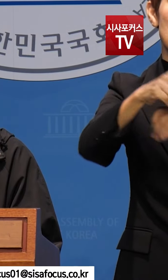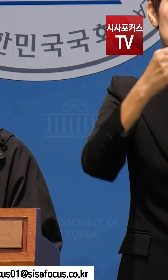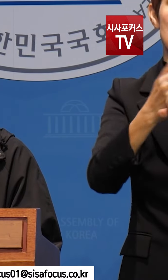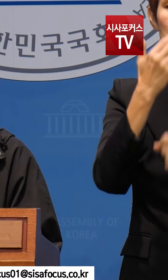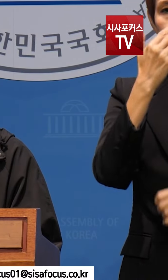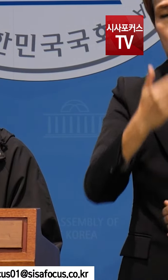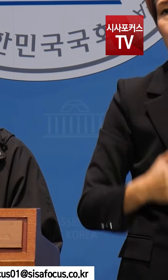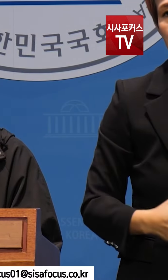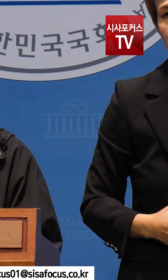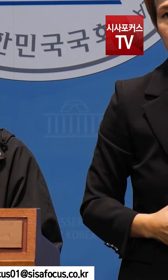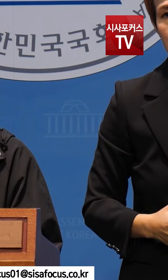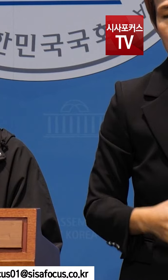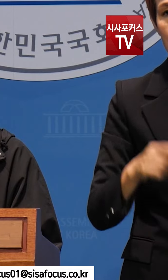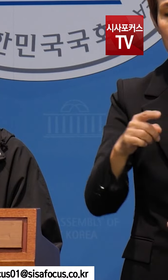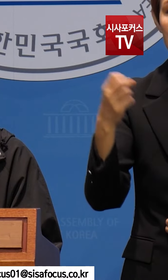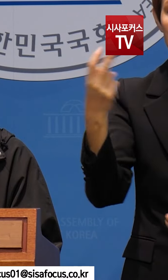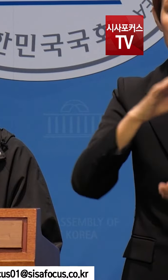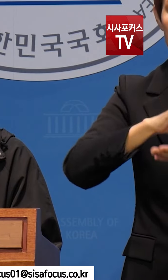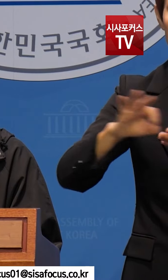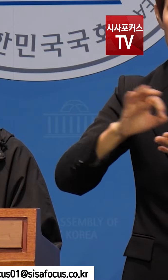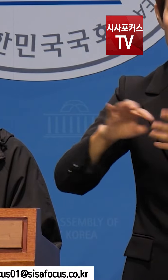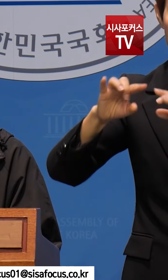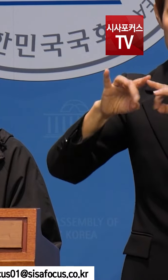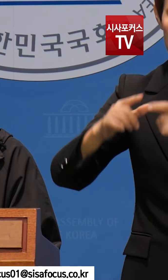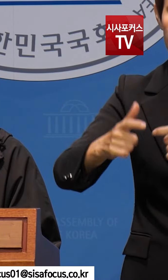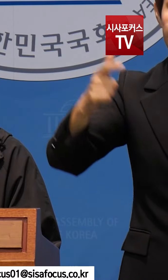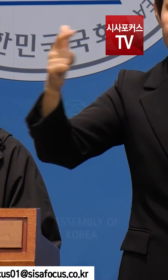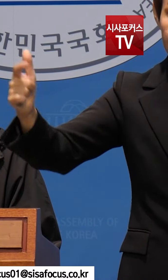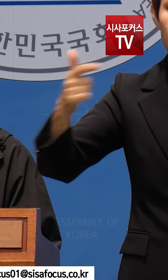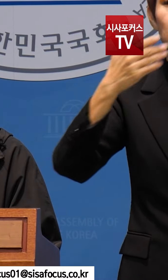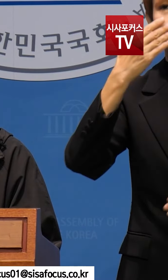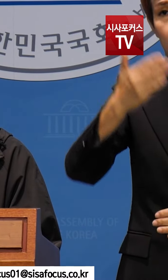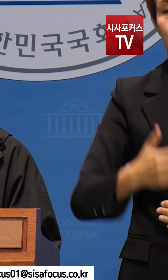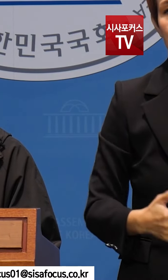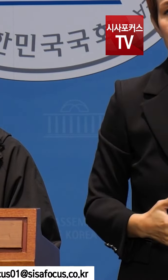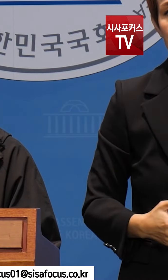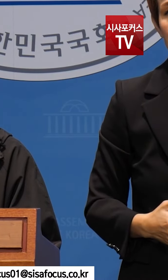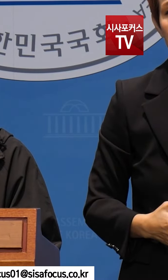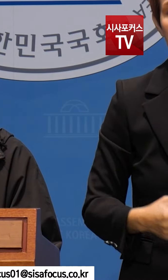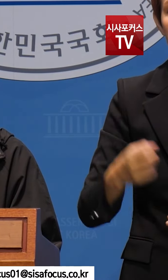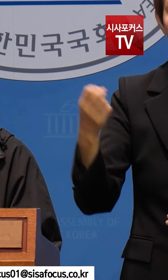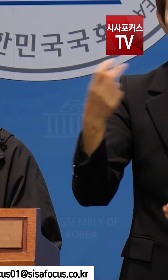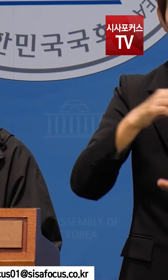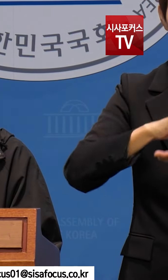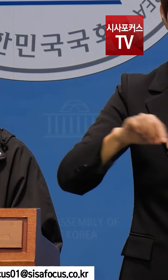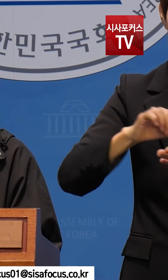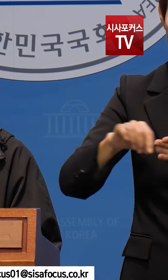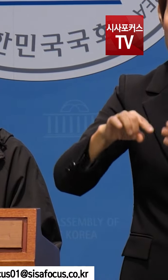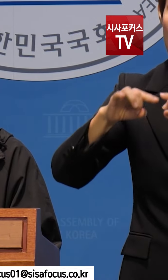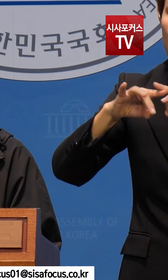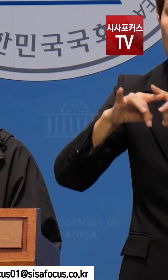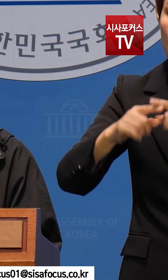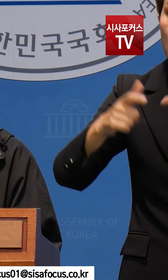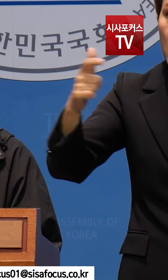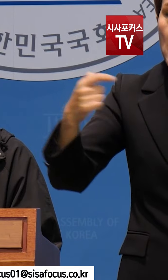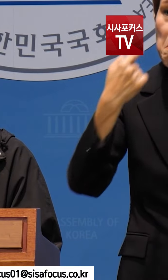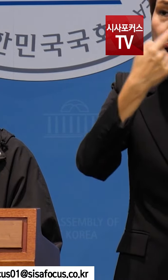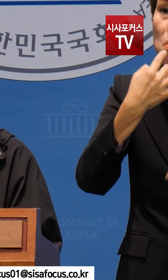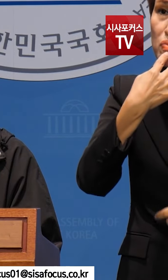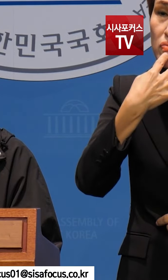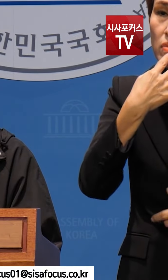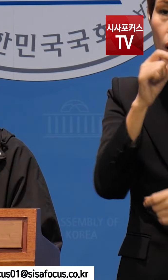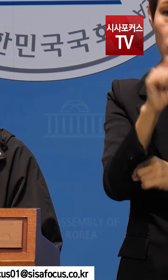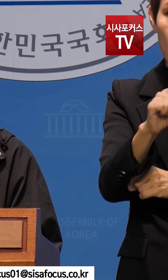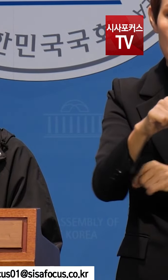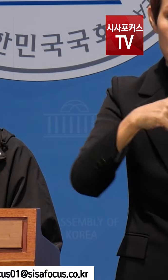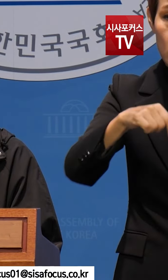그 그러므로 인해서 재생 에너지 생산 확대가 이루어질 것입니다 재생 에너지 확대는 말뿐이고 그에 따른 행정